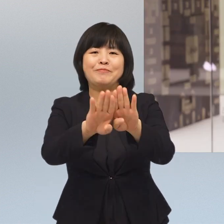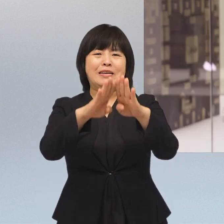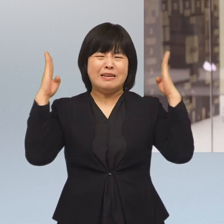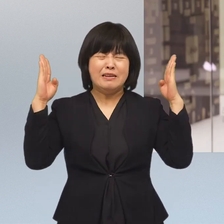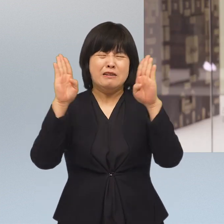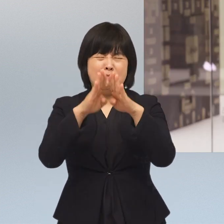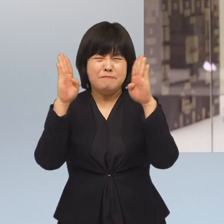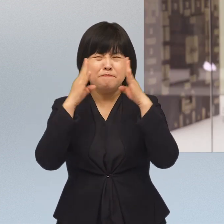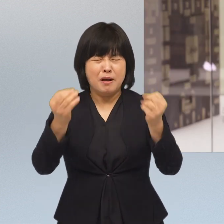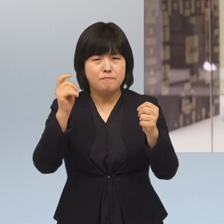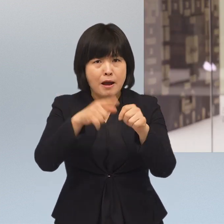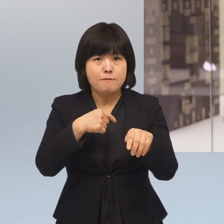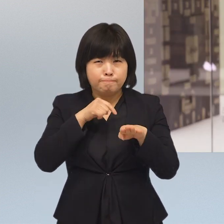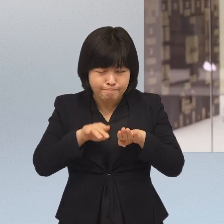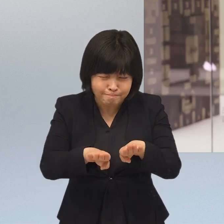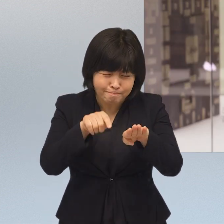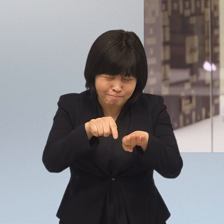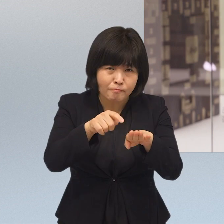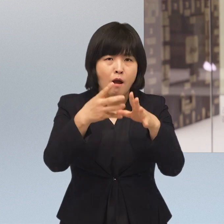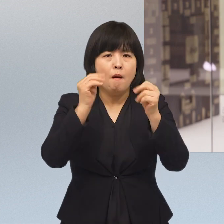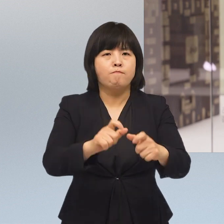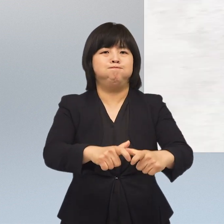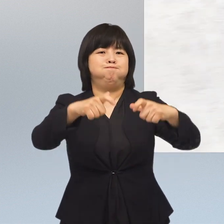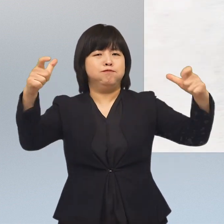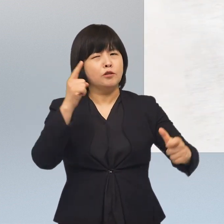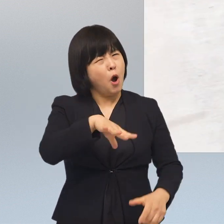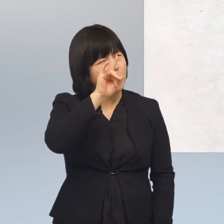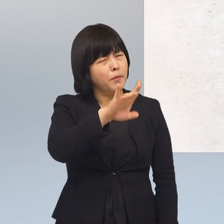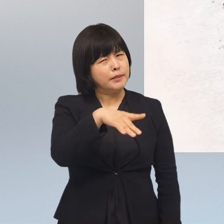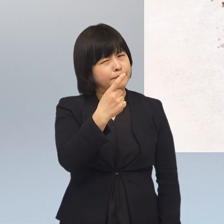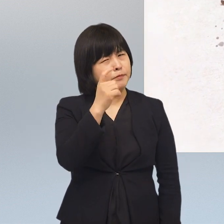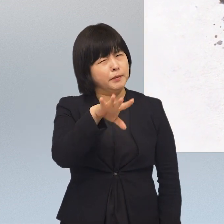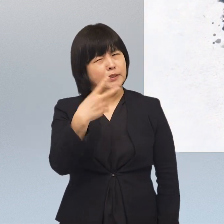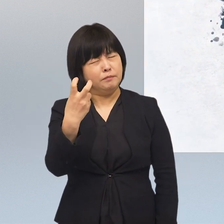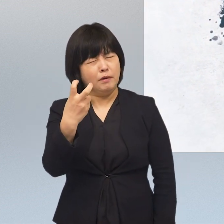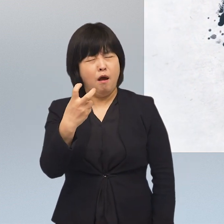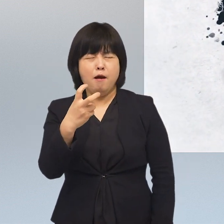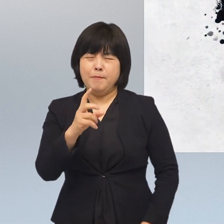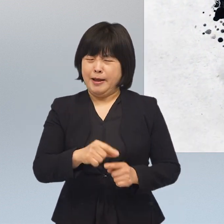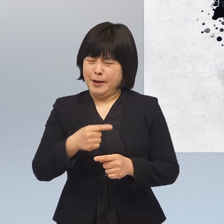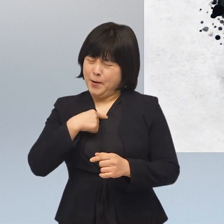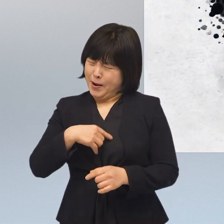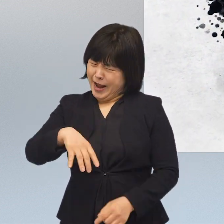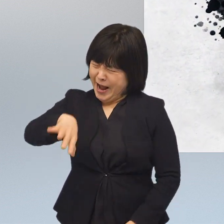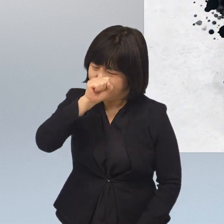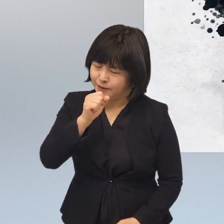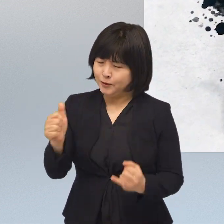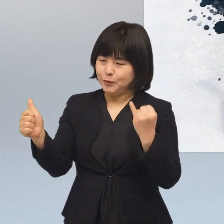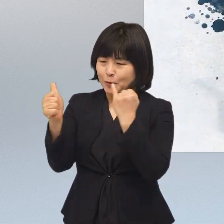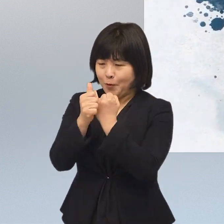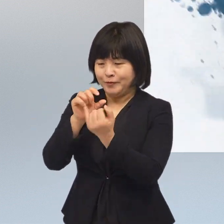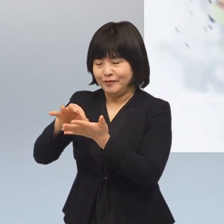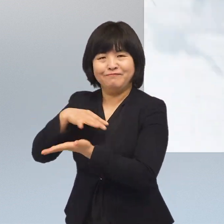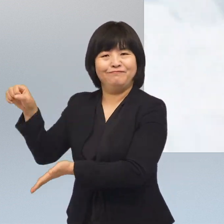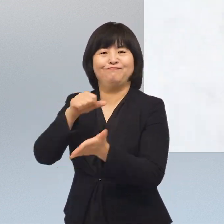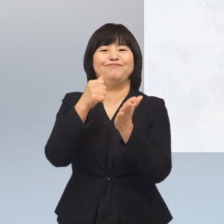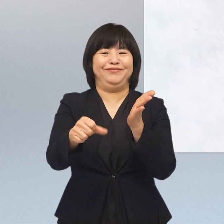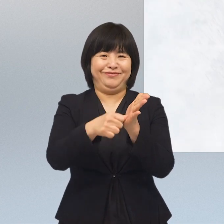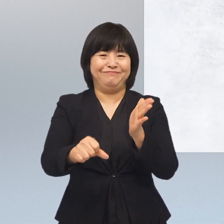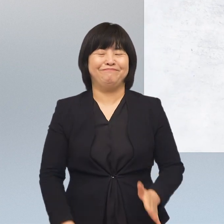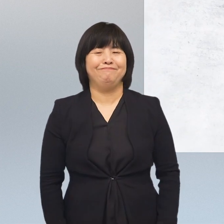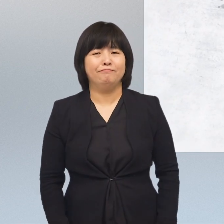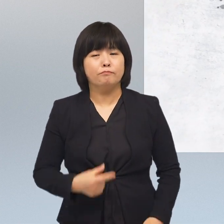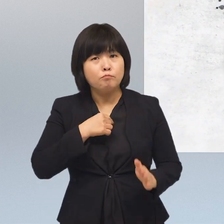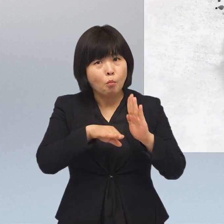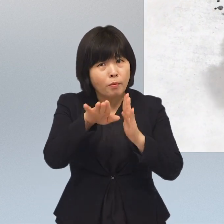이 재봉틀을 갖다 더 확산하고자 했었었고, 처음에 1910년, 20년에 굉장히 고급 혼수품이었어요. 집안에 어떤 옷을 갖다 이제